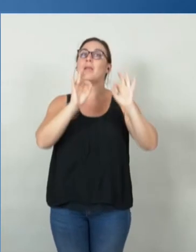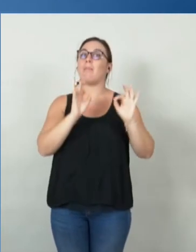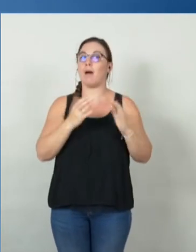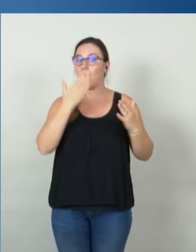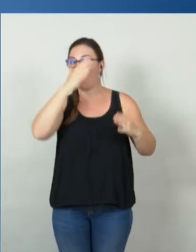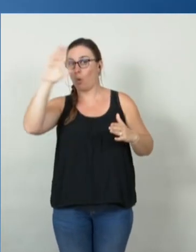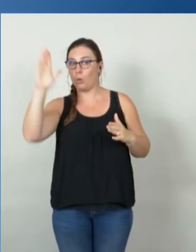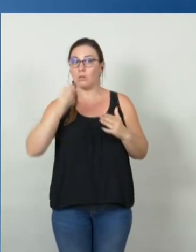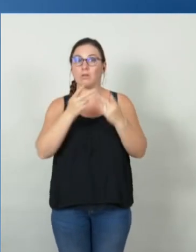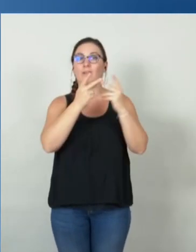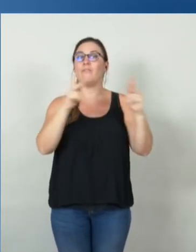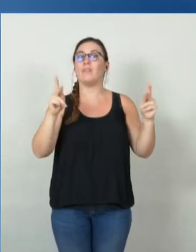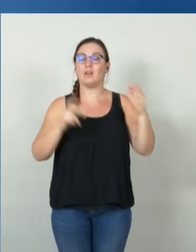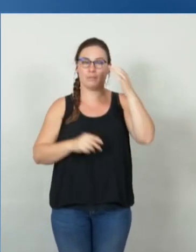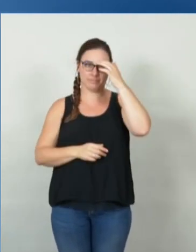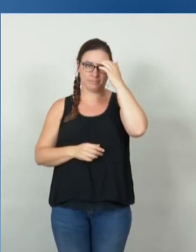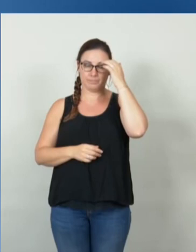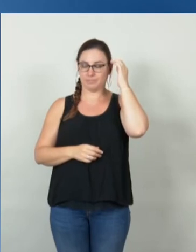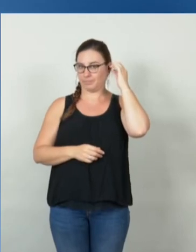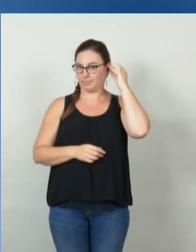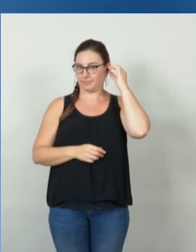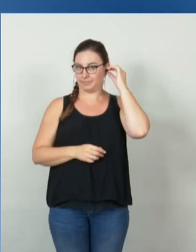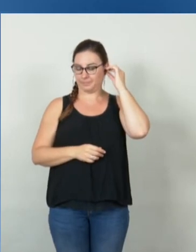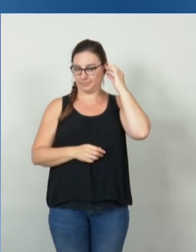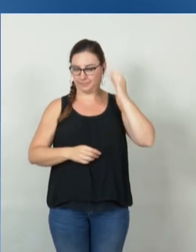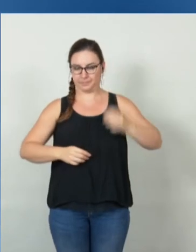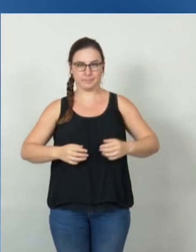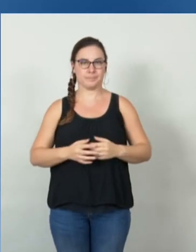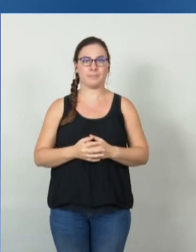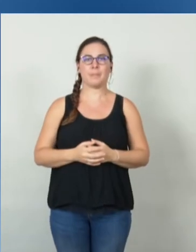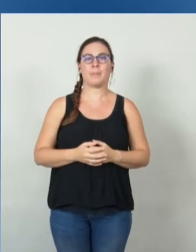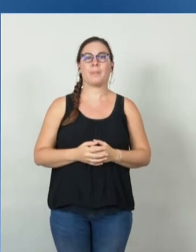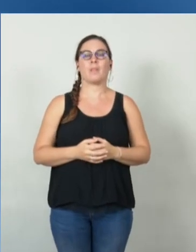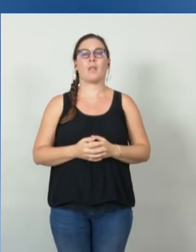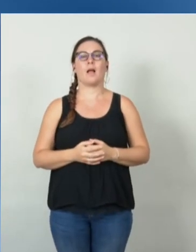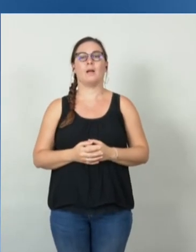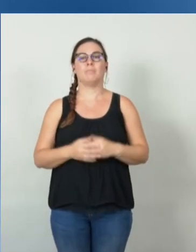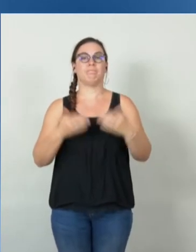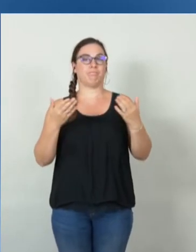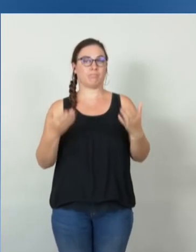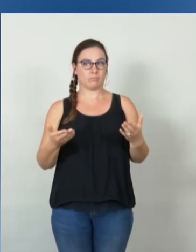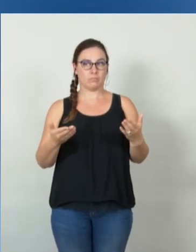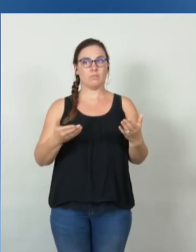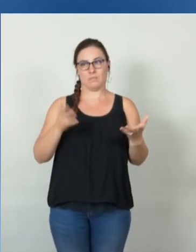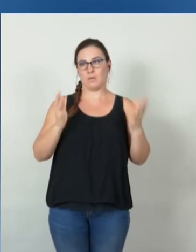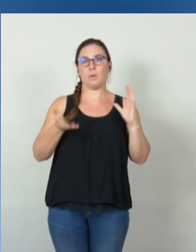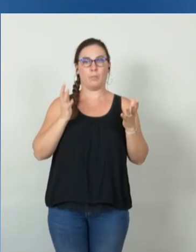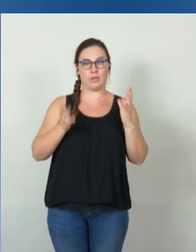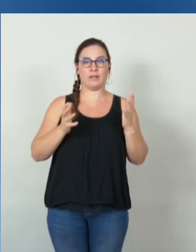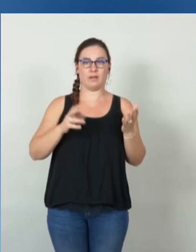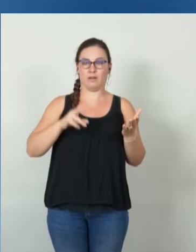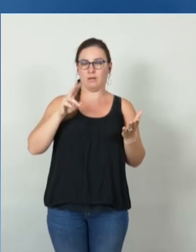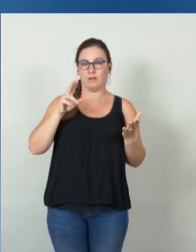les autres donc villes pour lesquelles vous faites les comparaisons donc tout ça doit être vraiment regardé